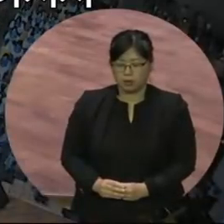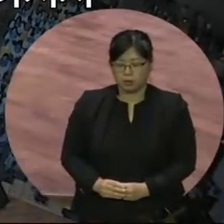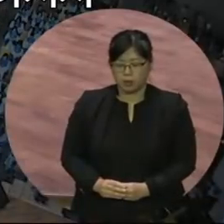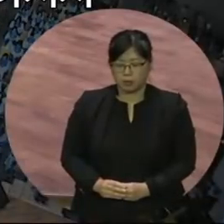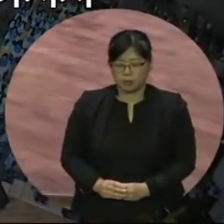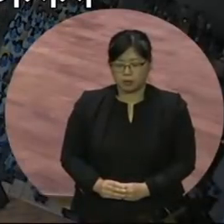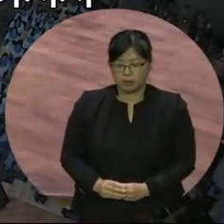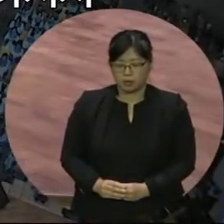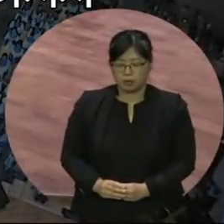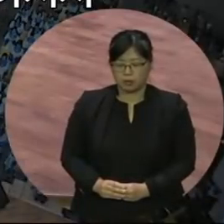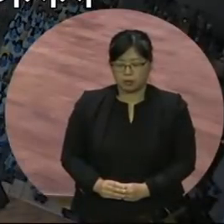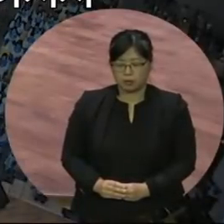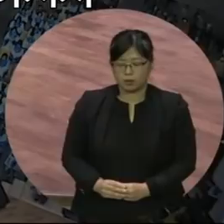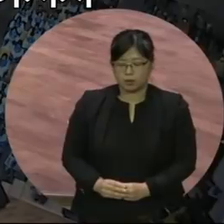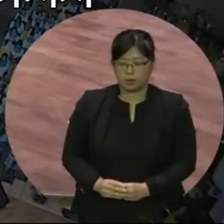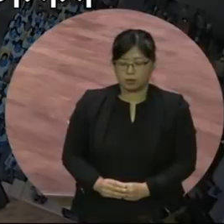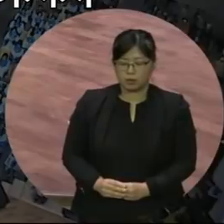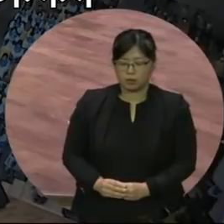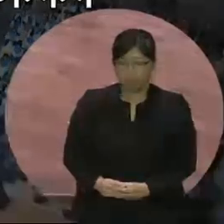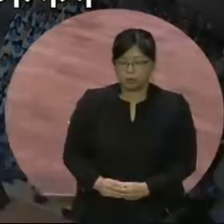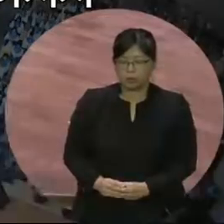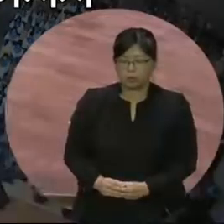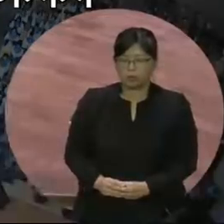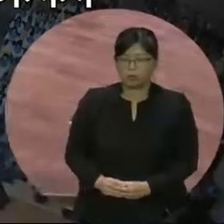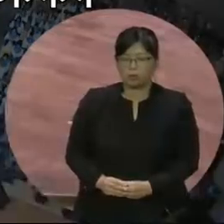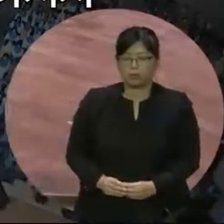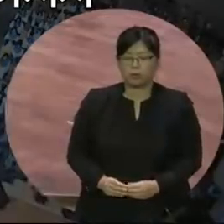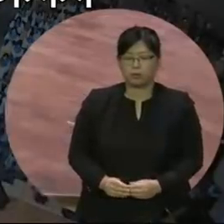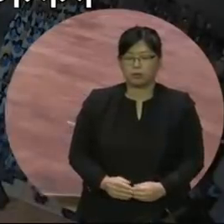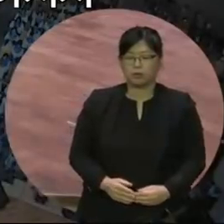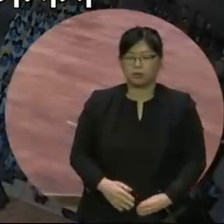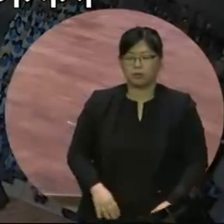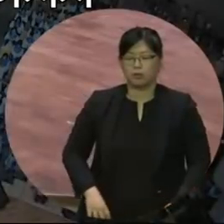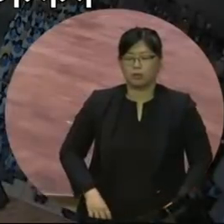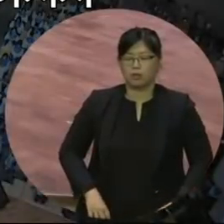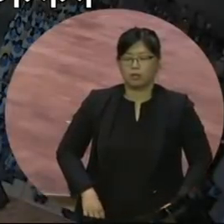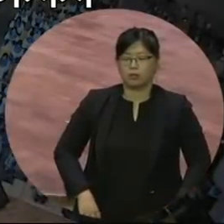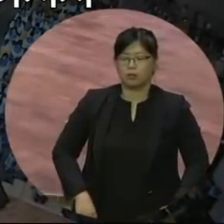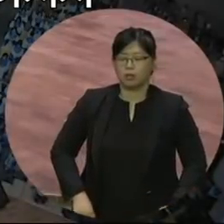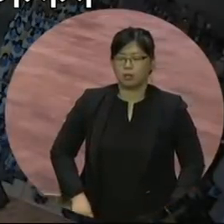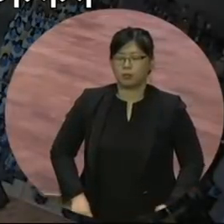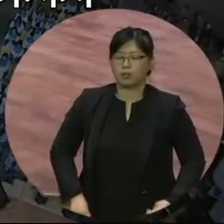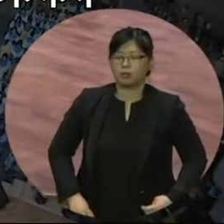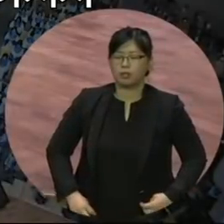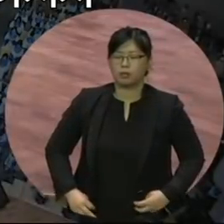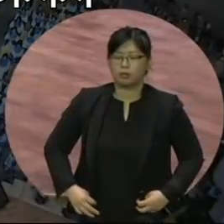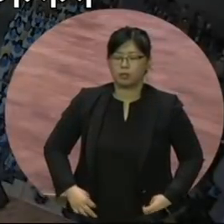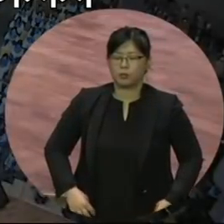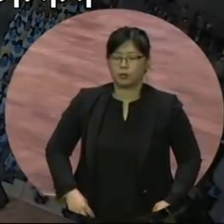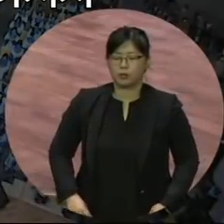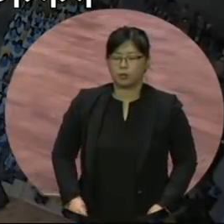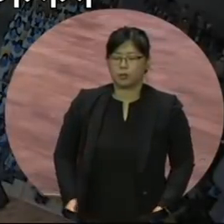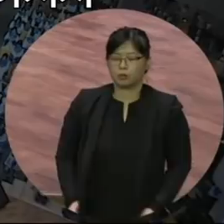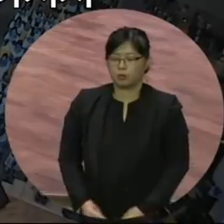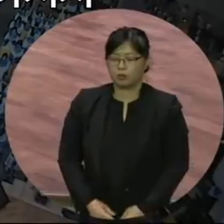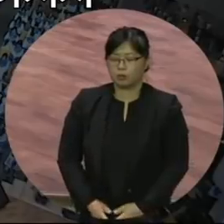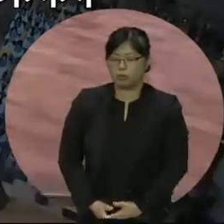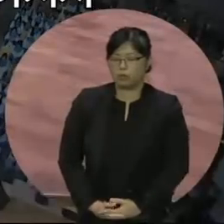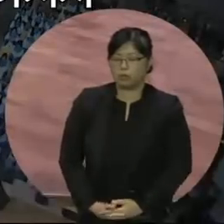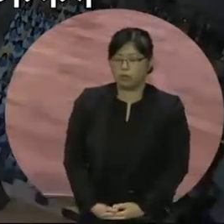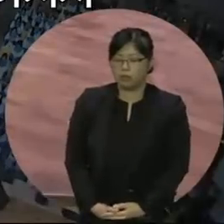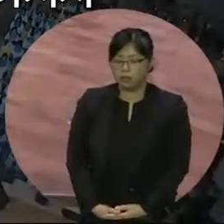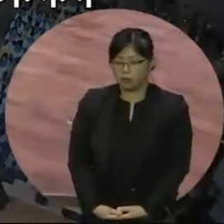형편 속에서도 믿음이 더욱 견고해지게 하여 주시옵시기를 원하며 우리의 영적인 틀이 새틀 인생으로 바뀔 수 있도록